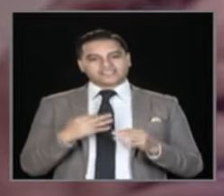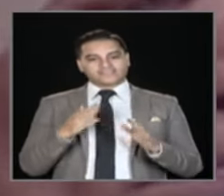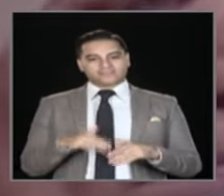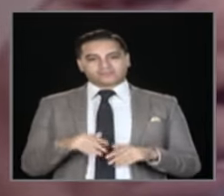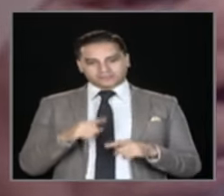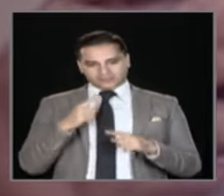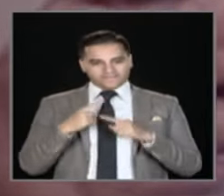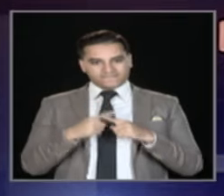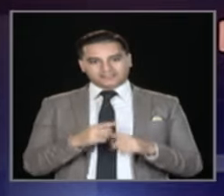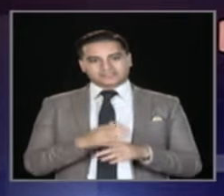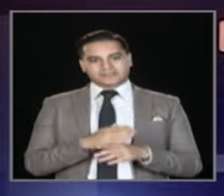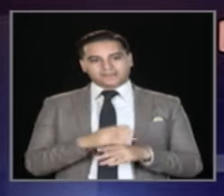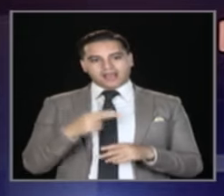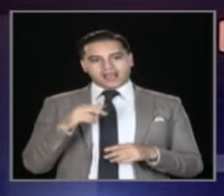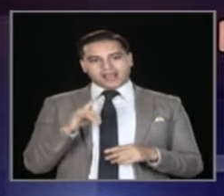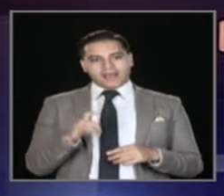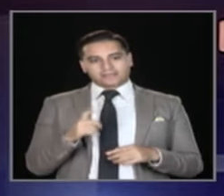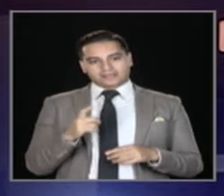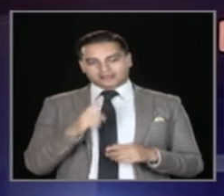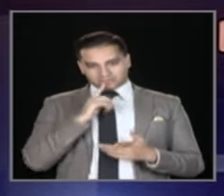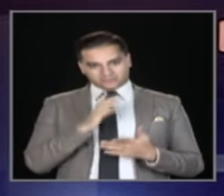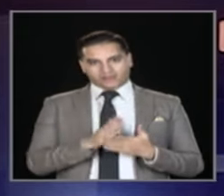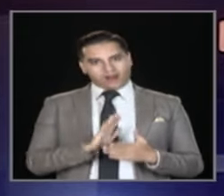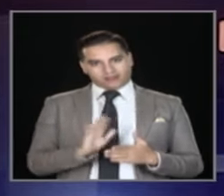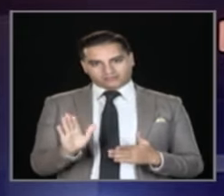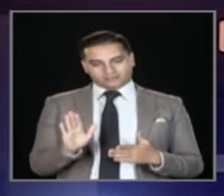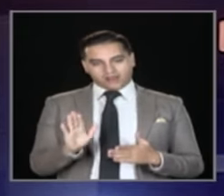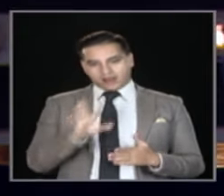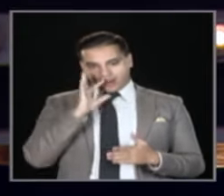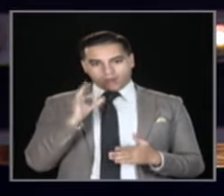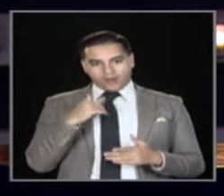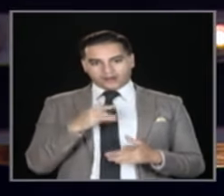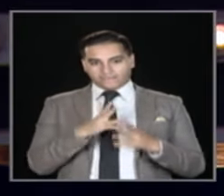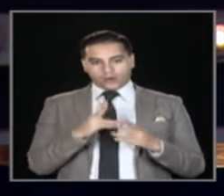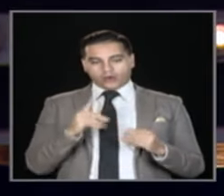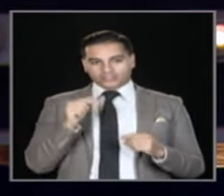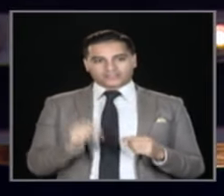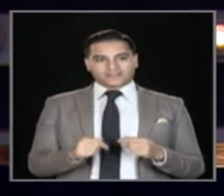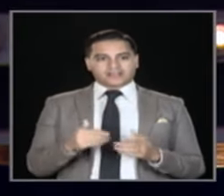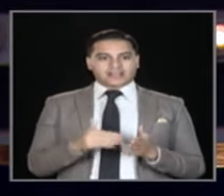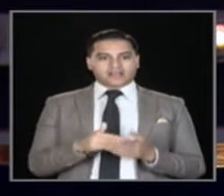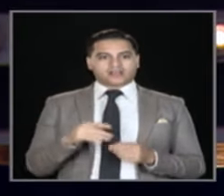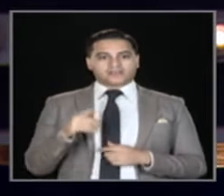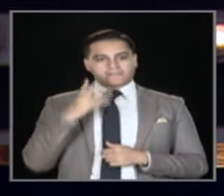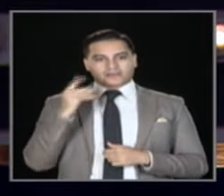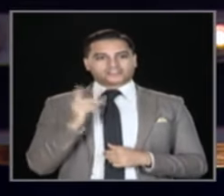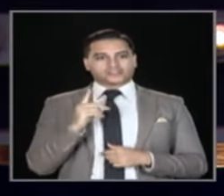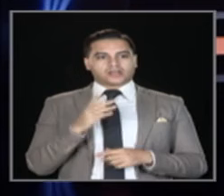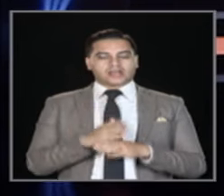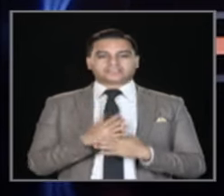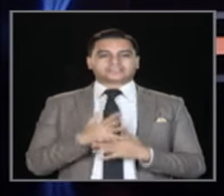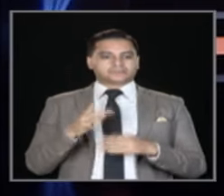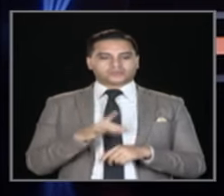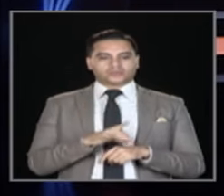هي ضغوط. عبير بصراحه لو احنا بنفتقد حد في النهائي فاحنا ما ننساش المجهود